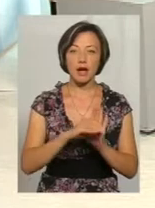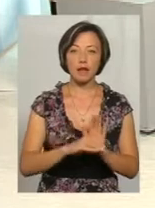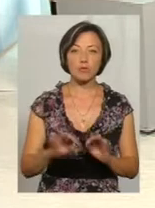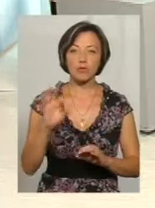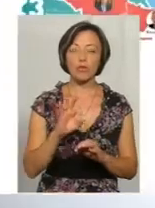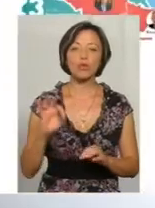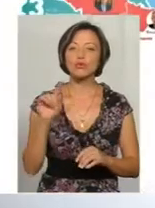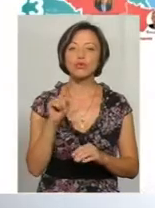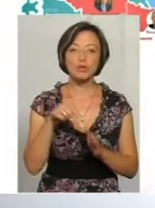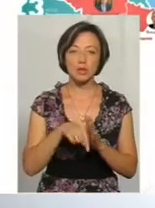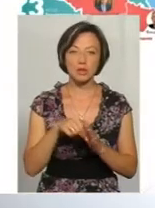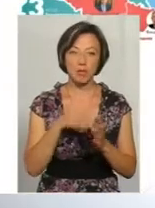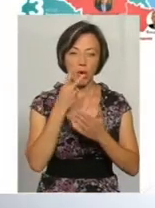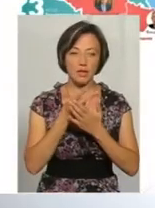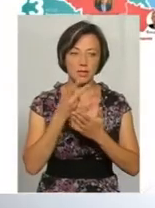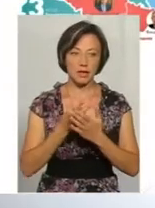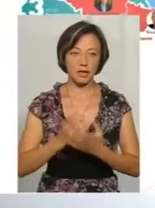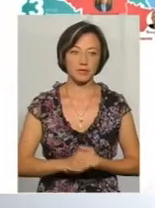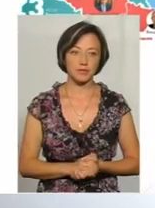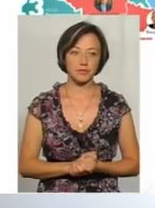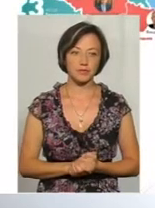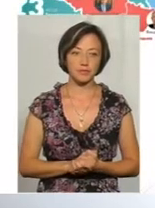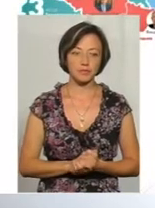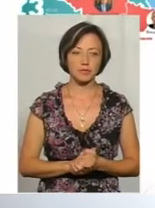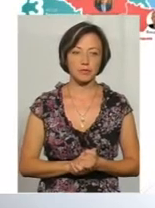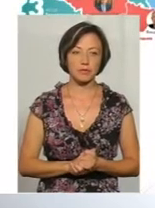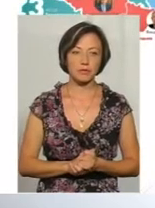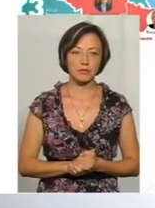нам говорять показники?